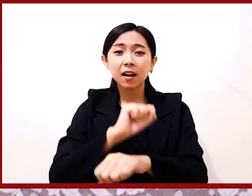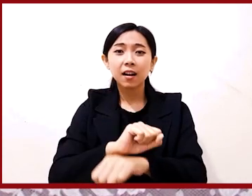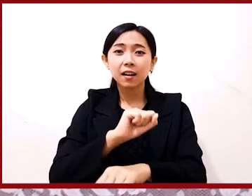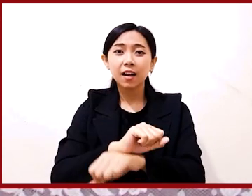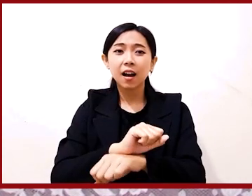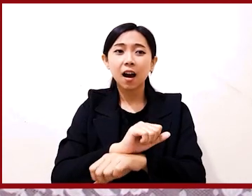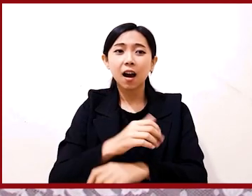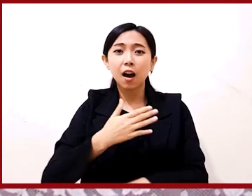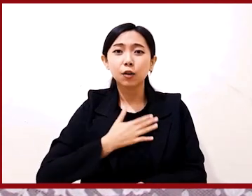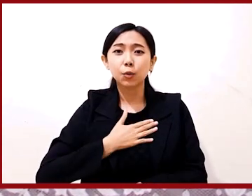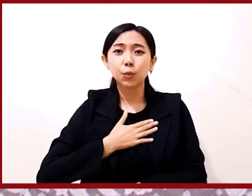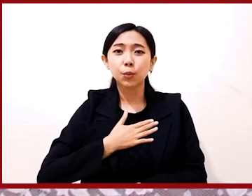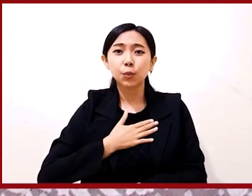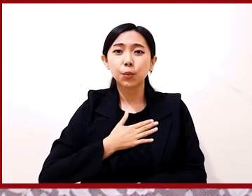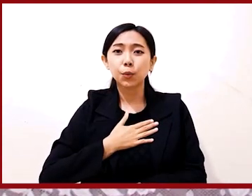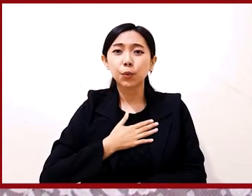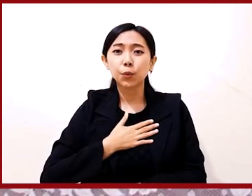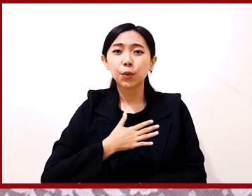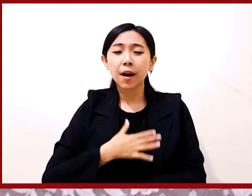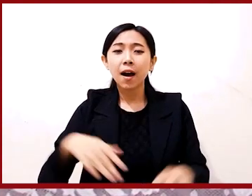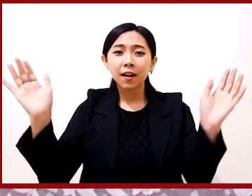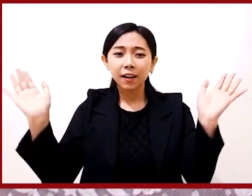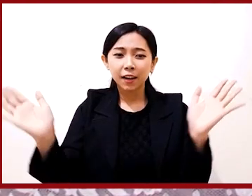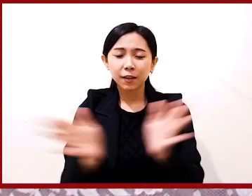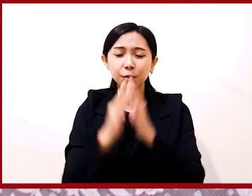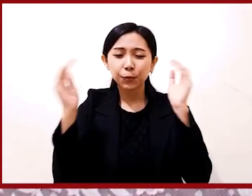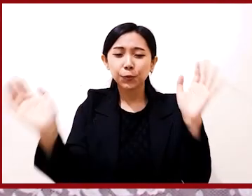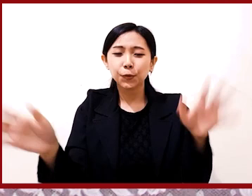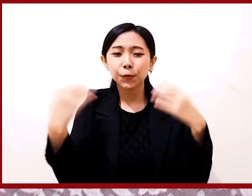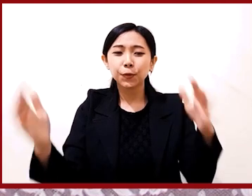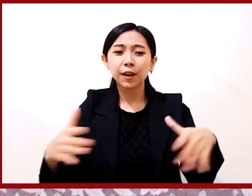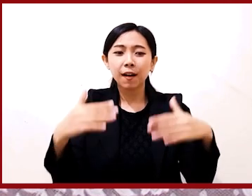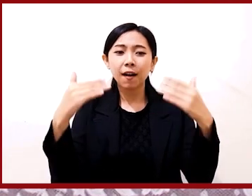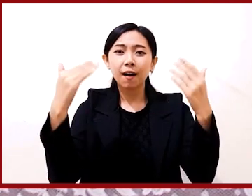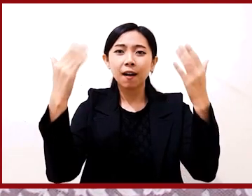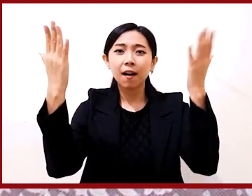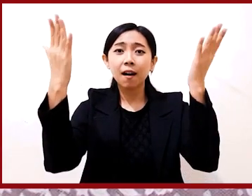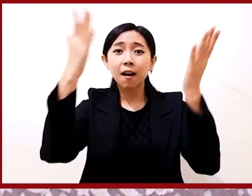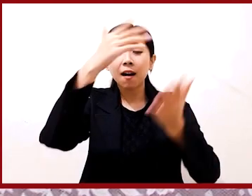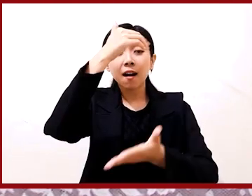Kata dan karyaku, haleluya.